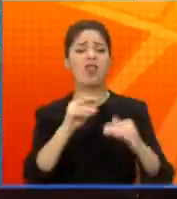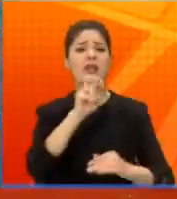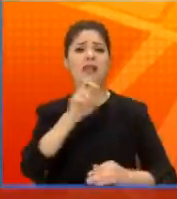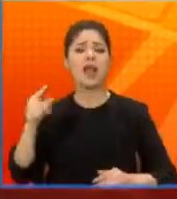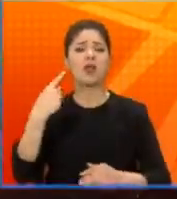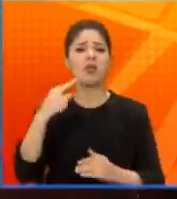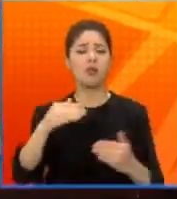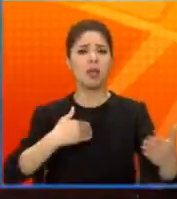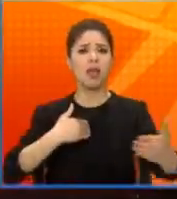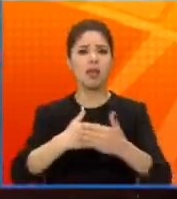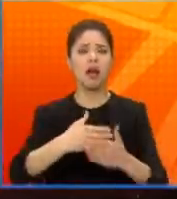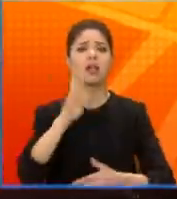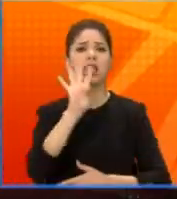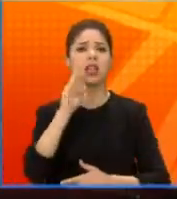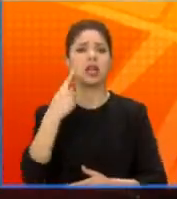yaklaştı vaka sayısı.